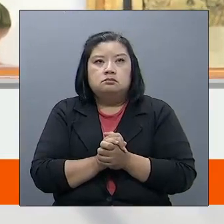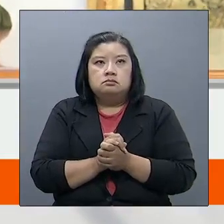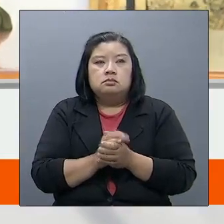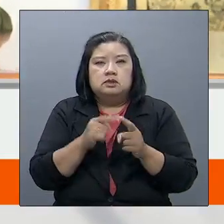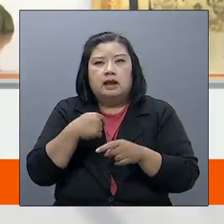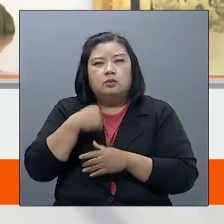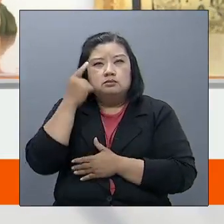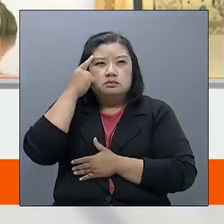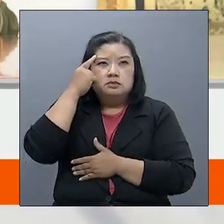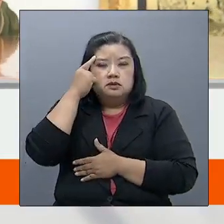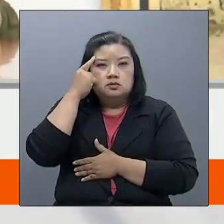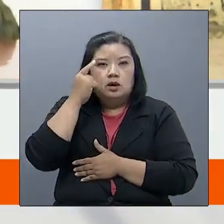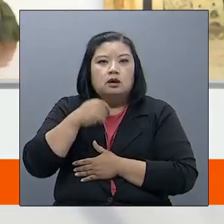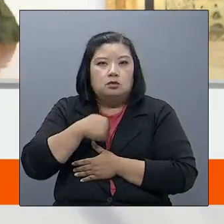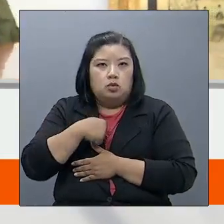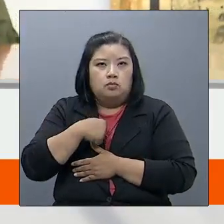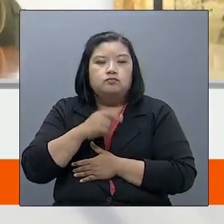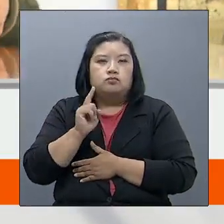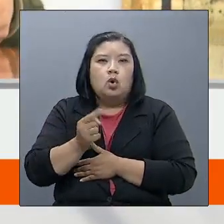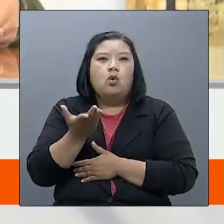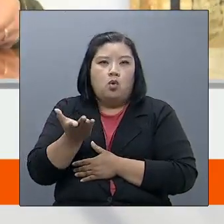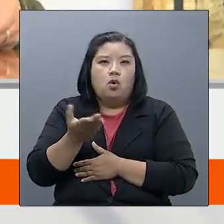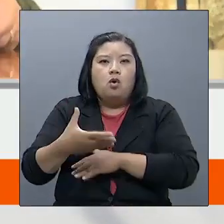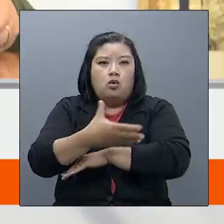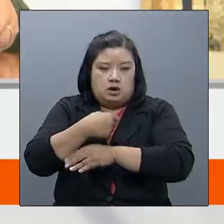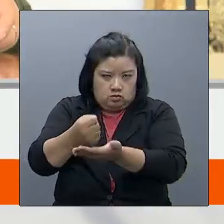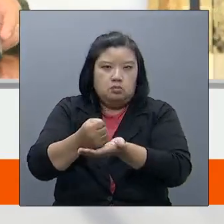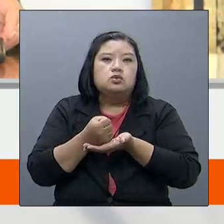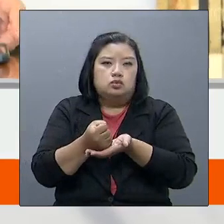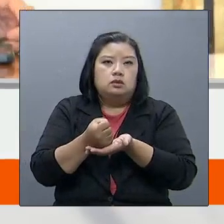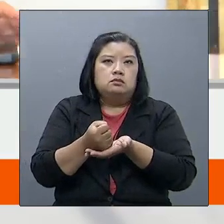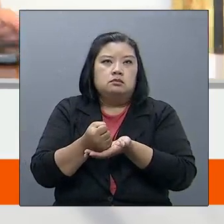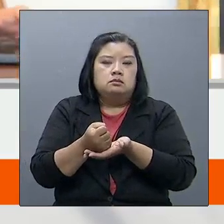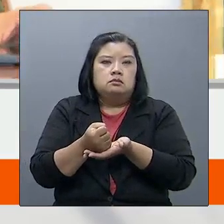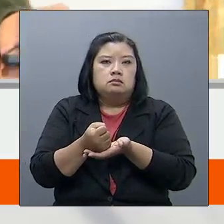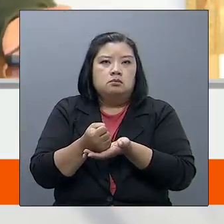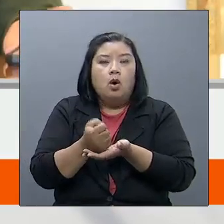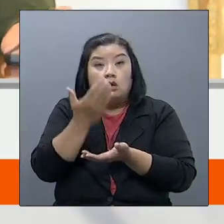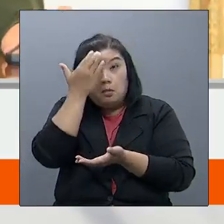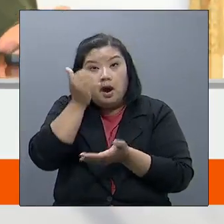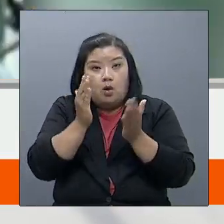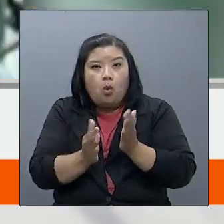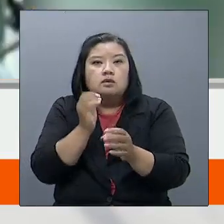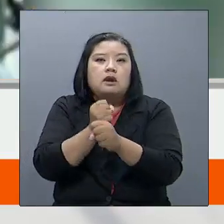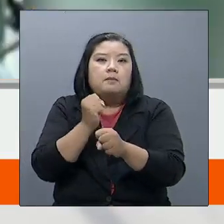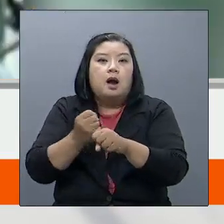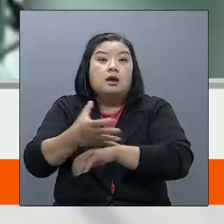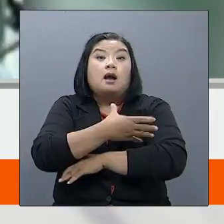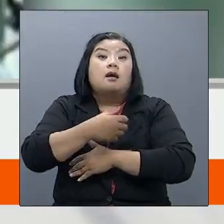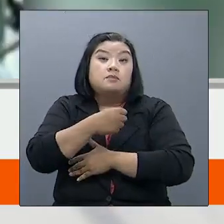ดว่าเรื่องนี้ผมจำเป็นต้องอาศัยนักการเมืองแล้วนะครับเพราะว่านักการเมืองนี้จะไม่ได้ฝัก